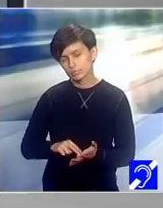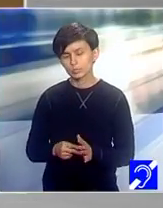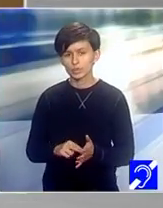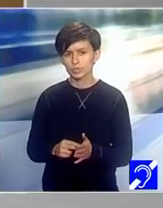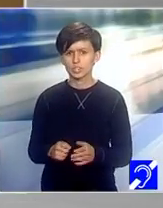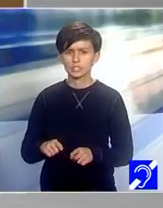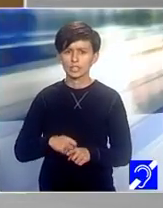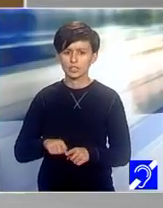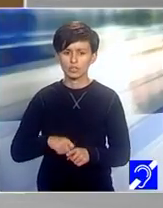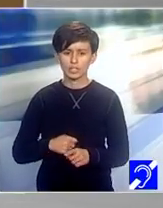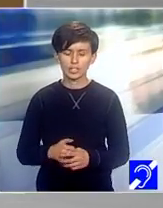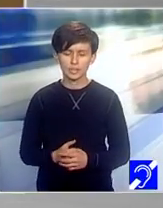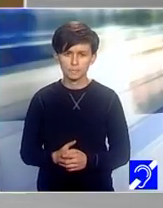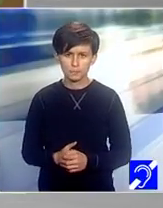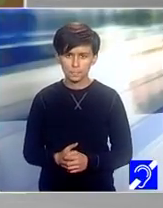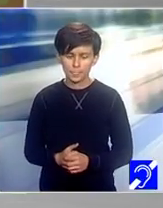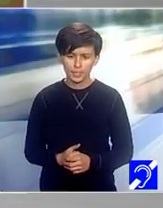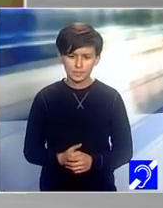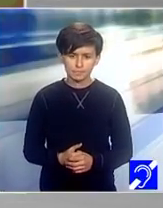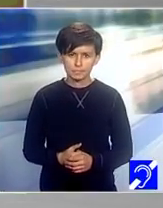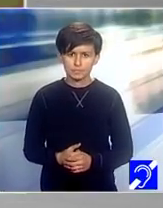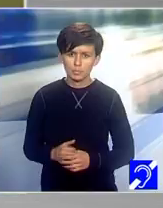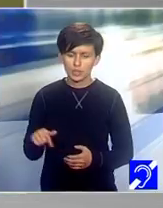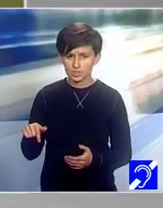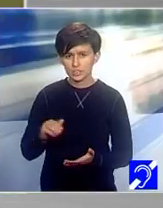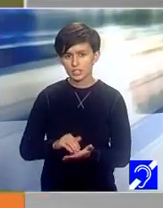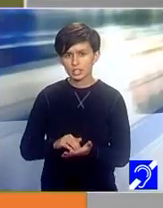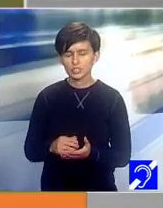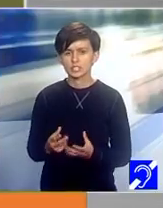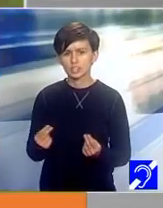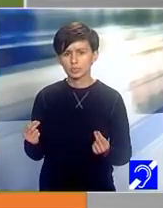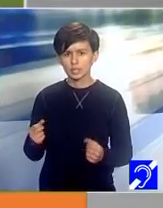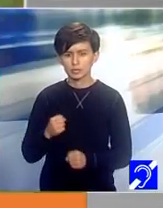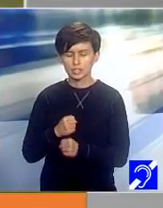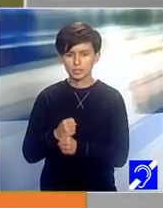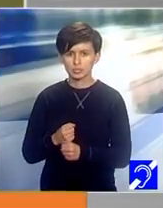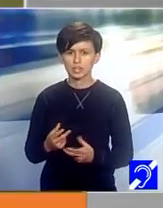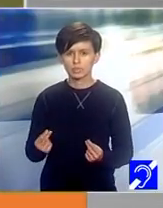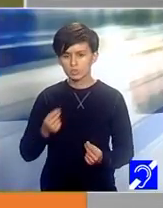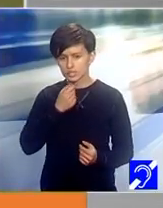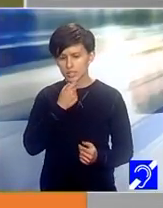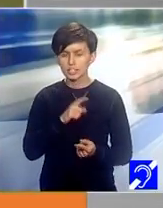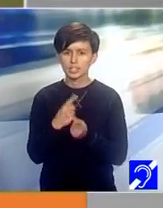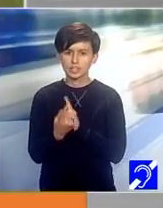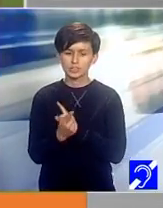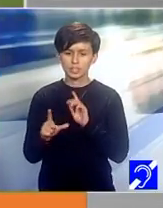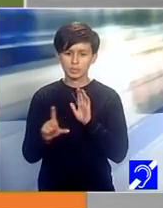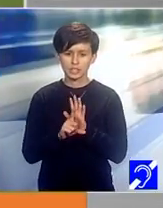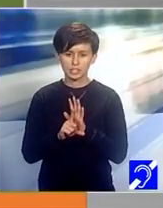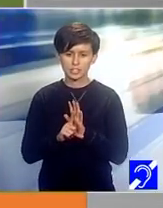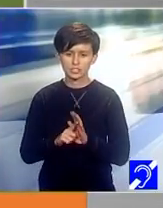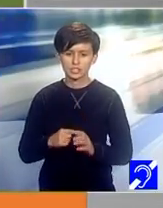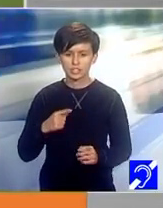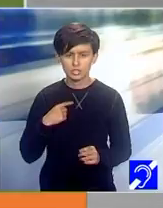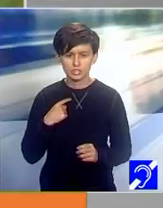procedeu care, din nefericire, necesită multă muncă și mulți ani. S-au început, s-au schimbat legile între timp. Sunt legi general